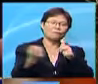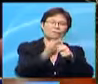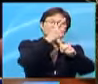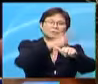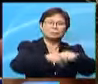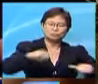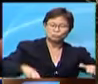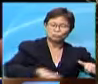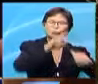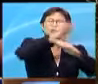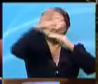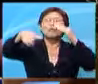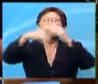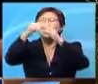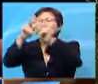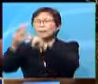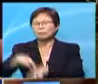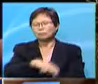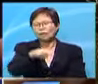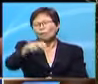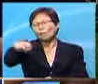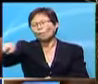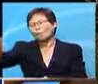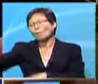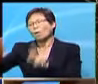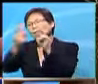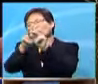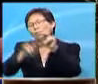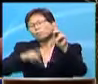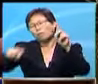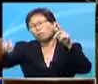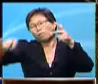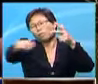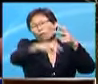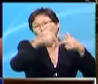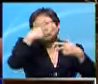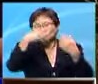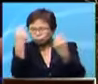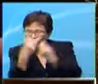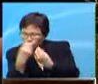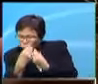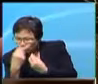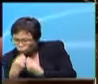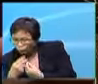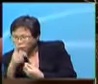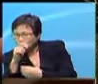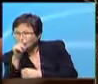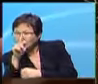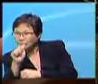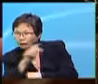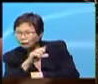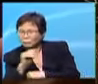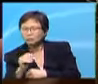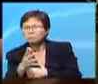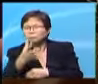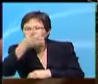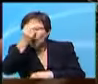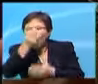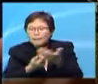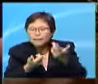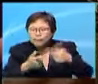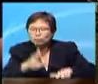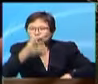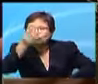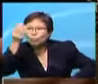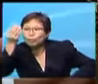menjelajah semua kampung di Kuala kangsar ini untuk mengemaskinikan data dan juga mengambil tahu apa yang